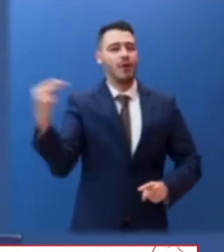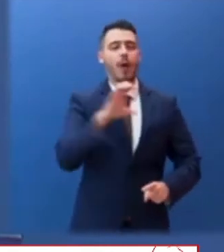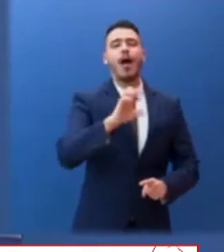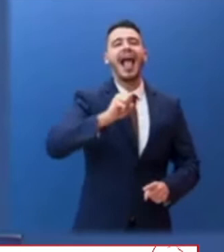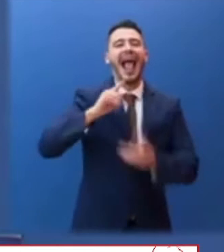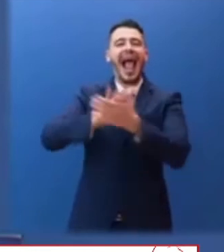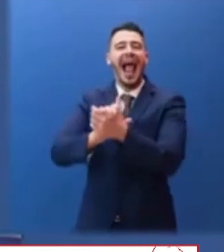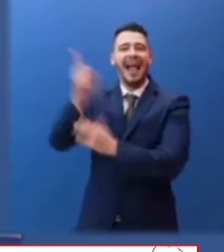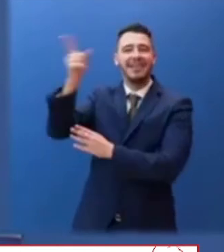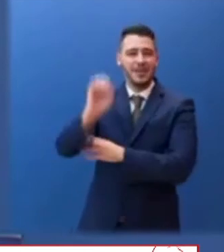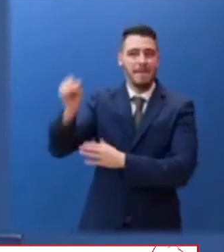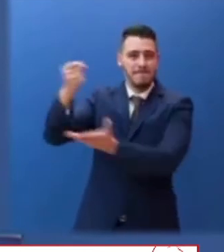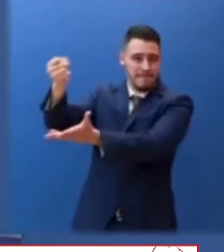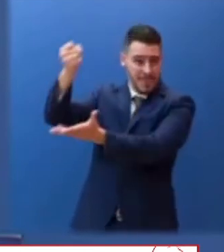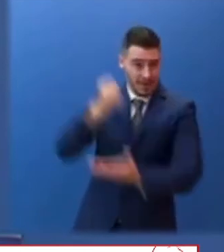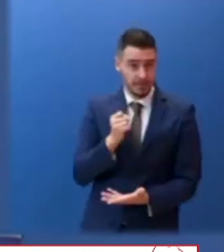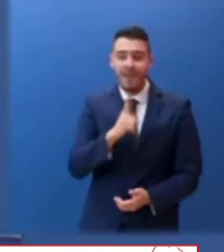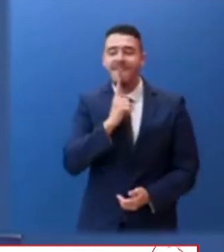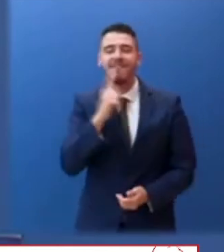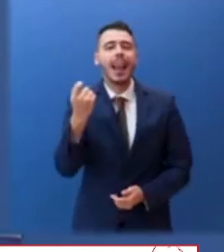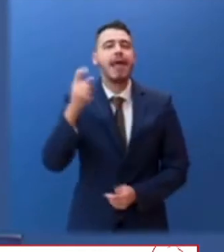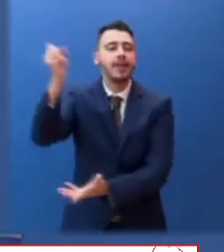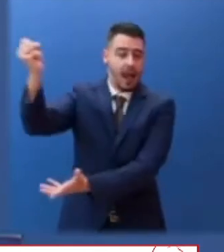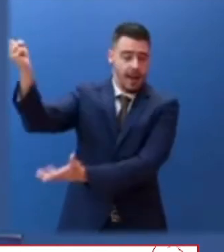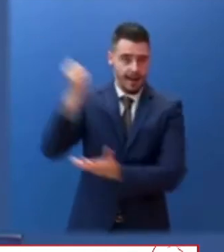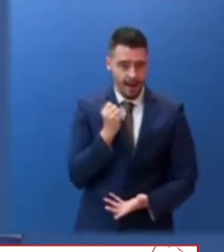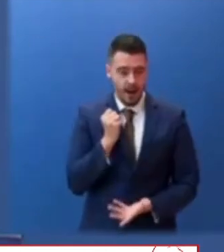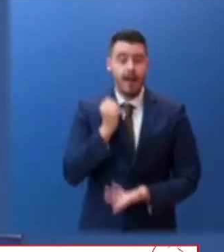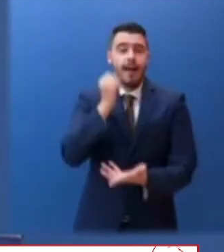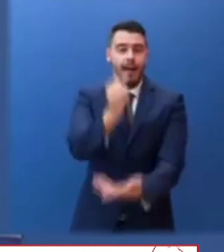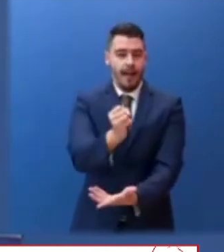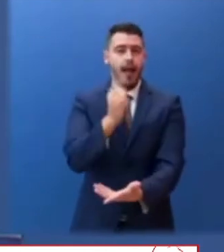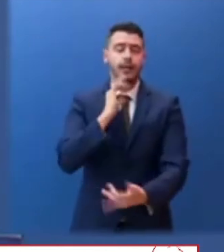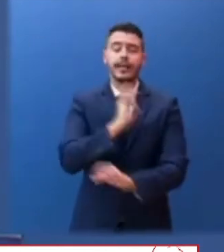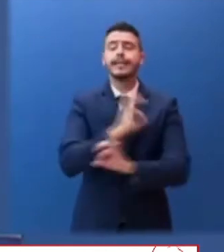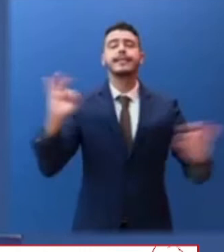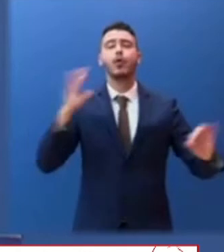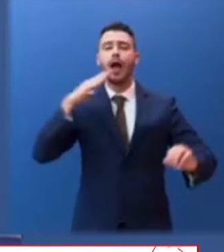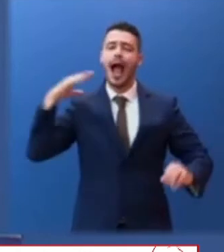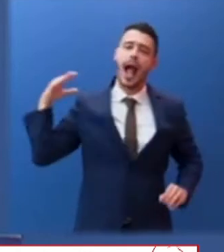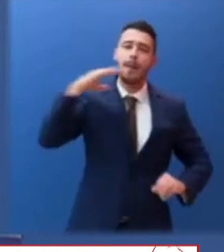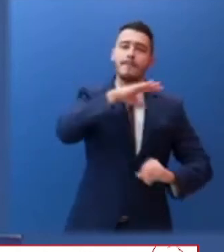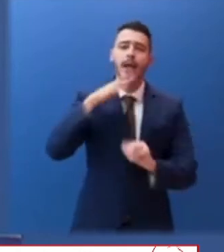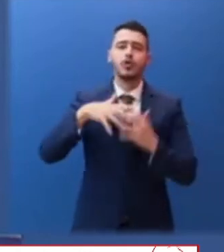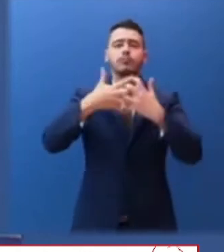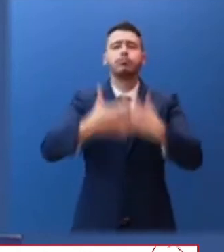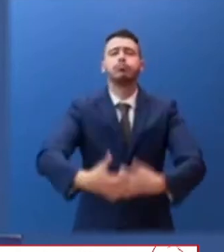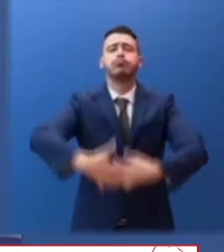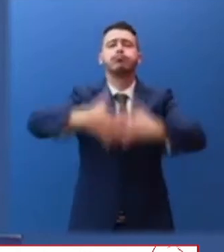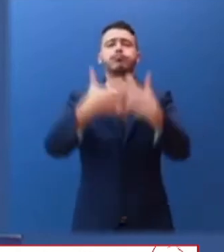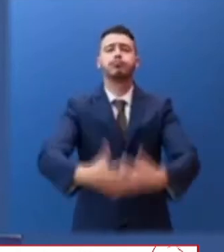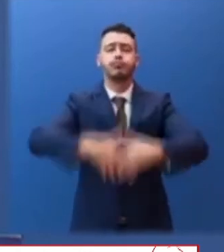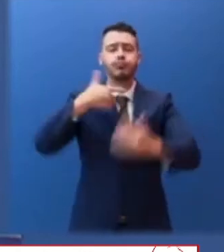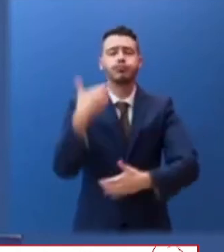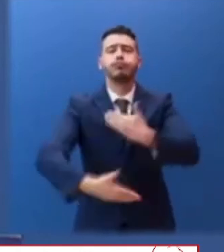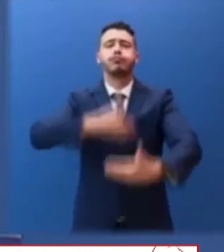πολιτικής. Και οι πόροι αυτοί θα συμβάλλουν άμεσα και αποτελεσματικά, όχι μόνο στην ταχεία και δυναμική ανάκαμψη, αλλά και την ουσιαστική